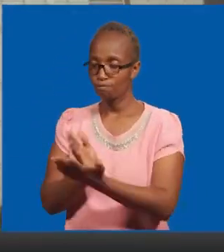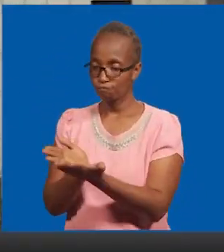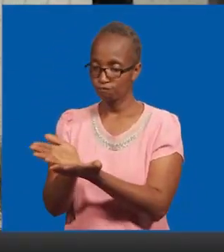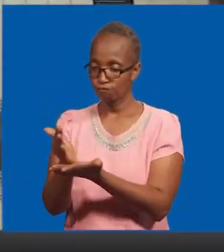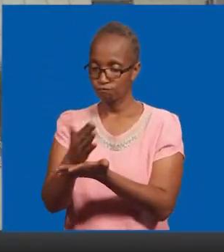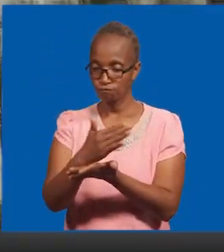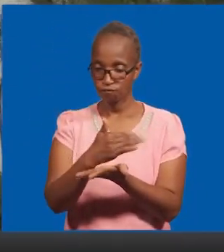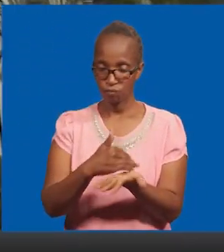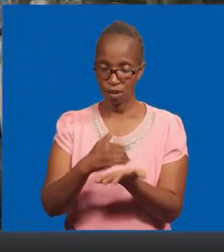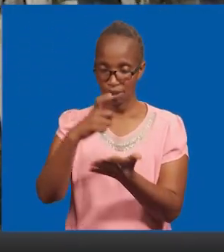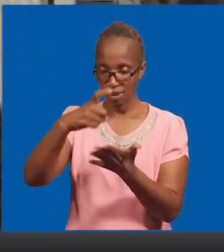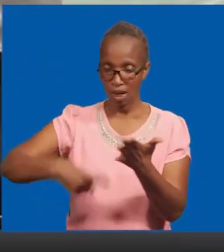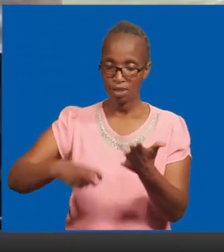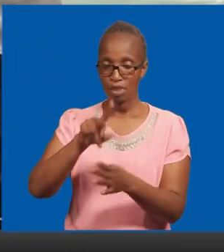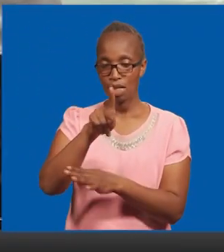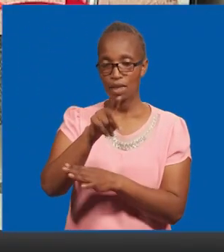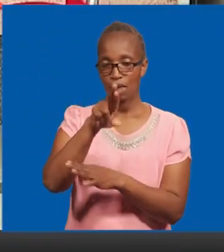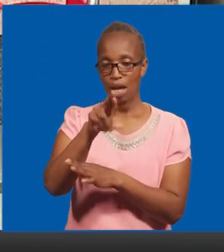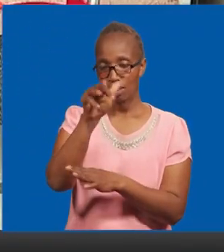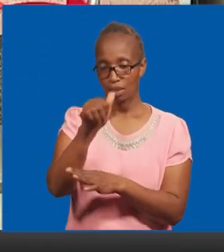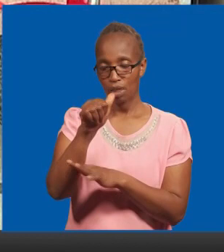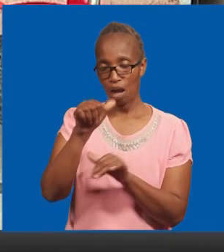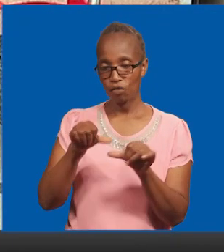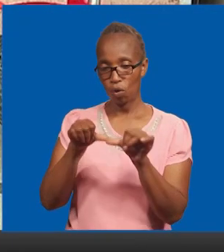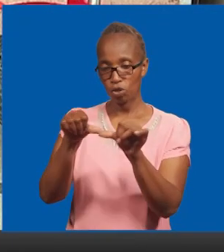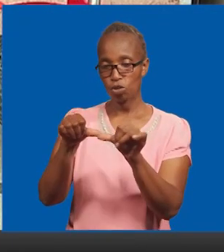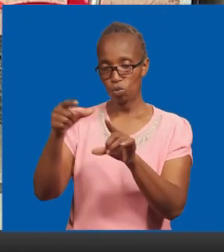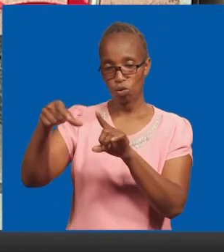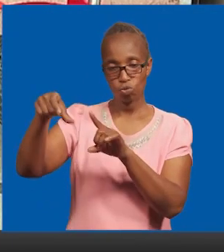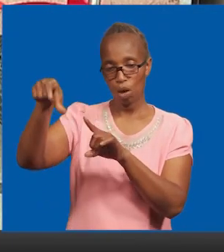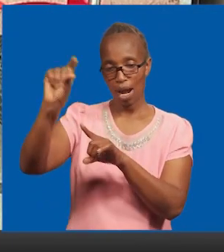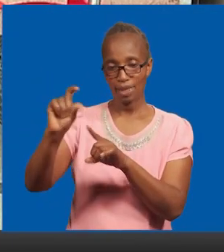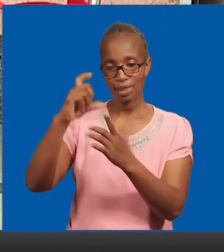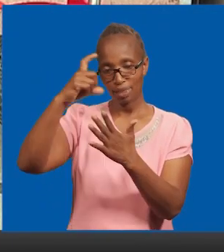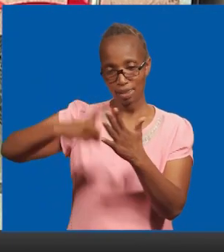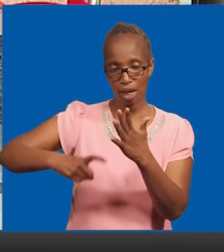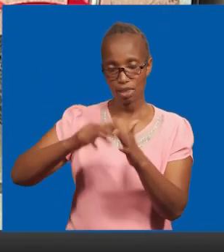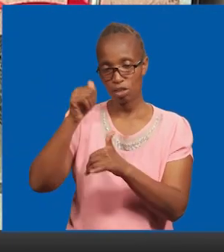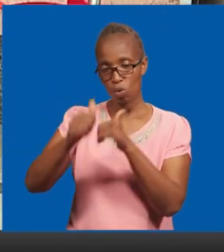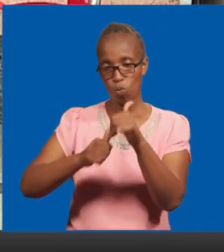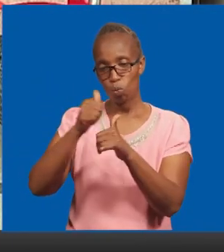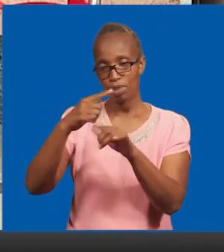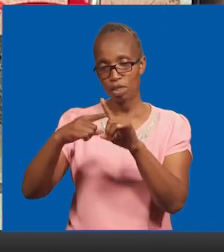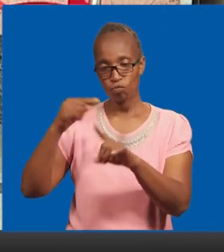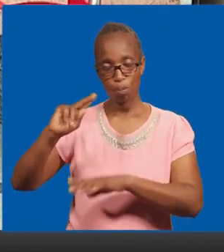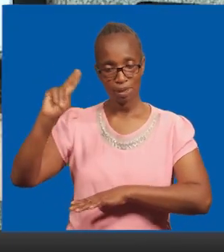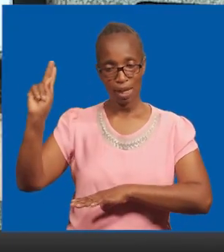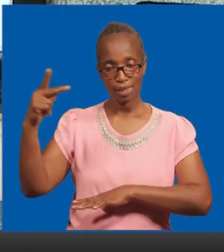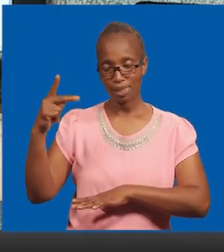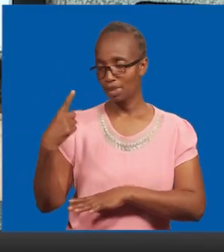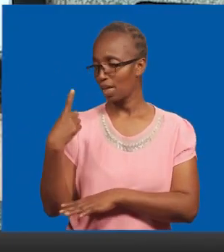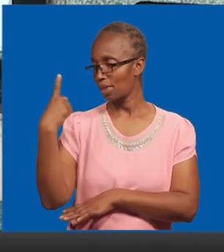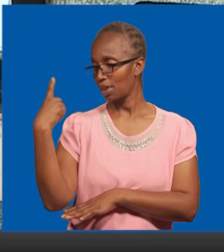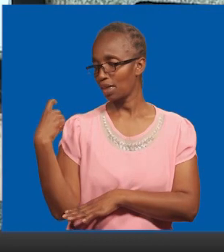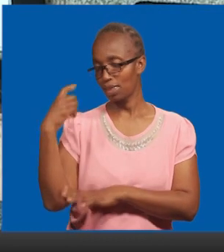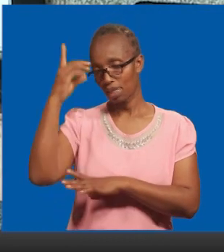Mamlaka ya ukusanyaji ushuru nchini KRA imeendelea kuweka mikakati ya kuongeza kiwango cha ushuru